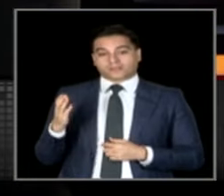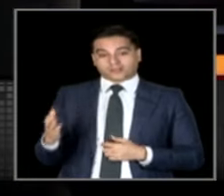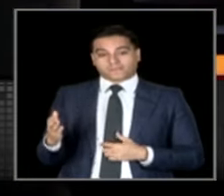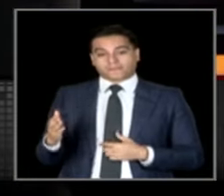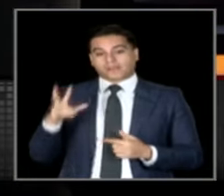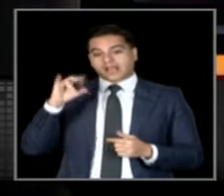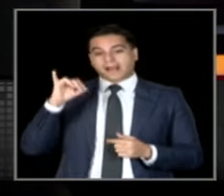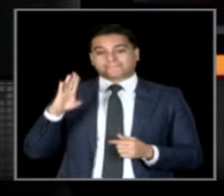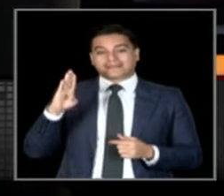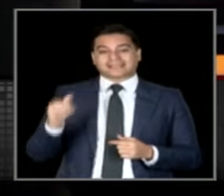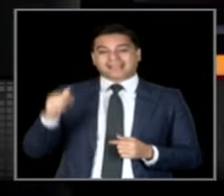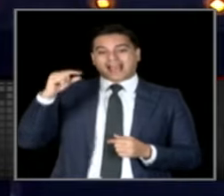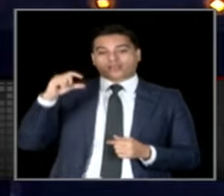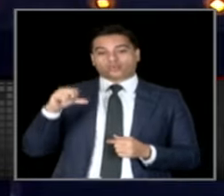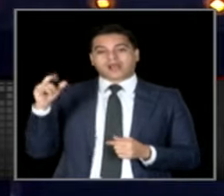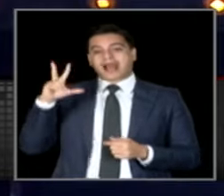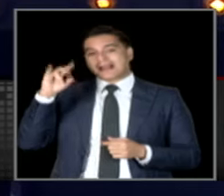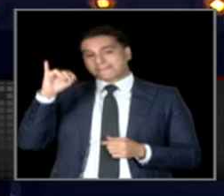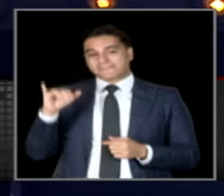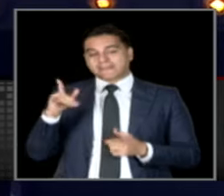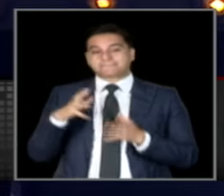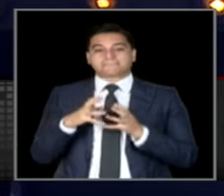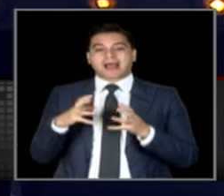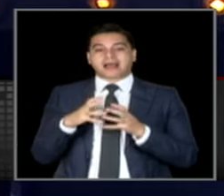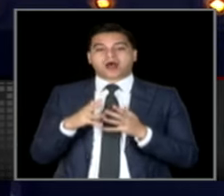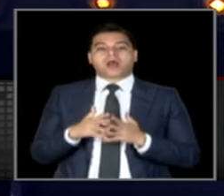المي معناها العظيم،